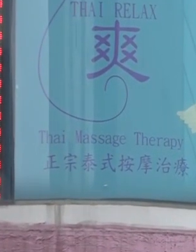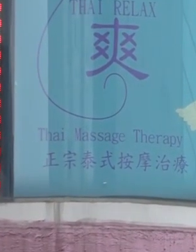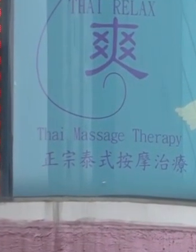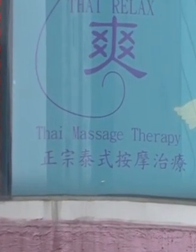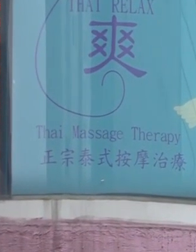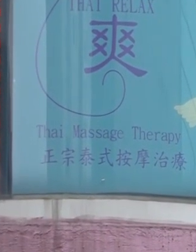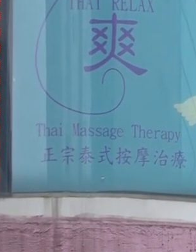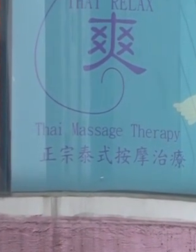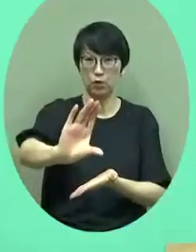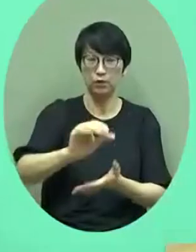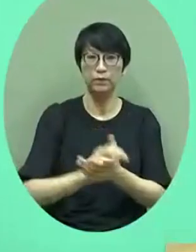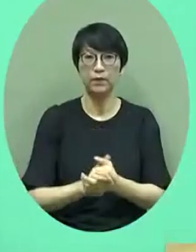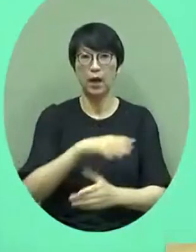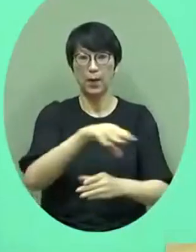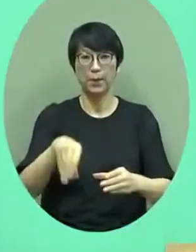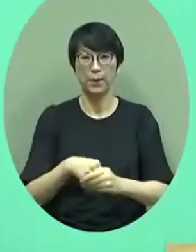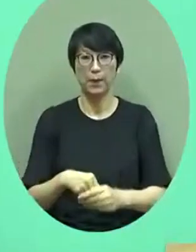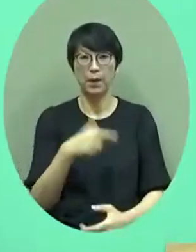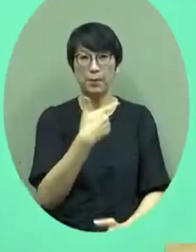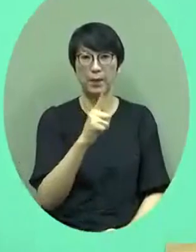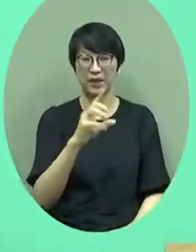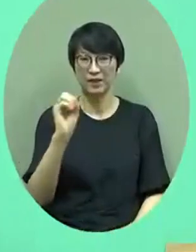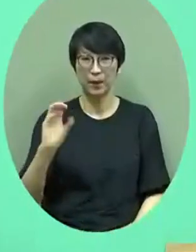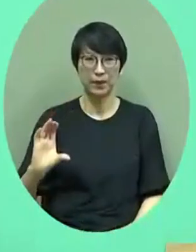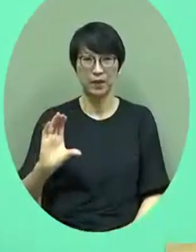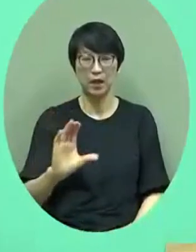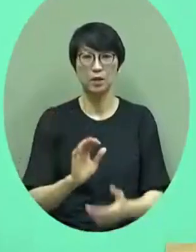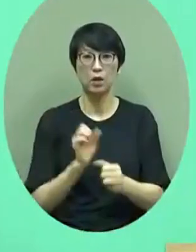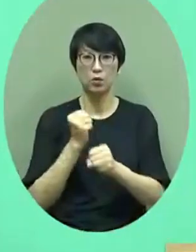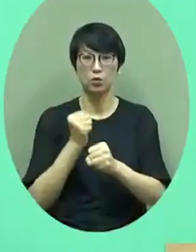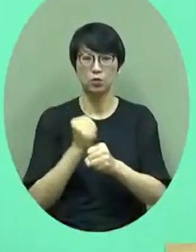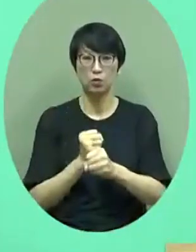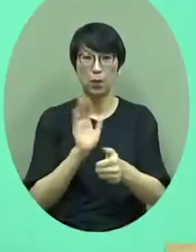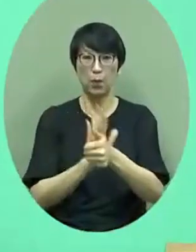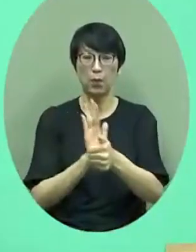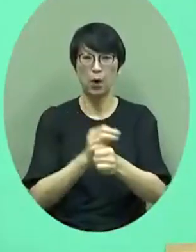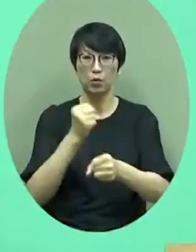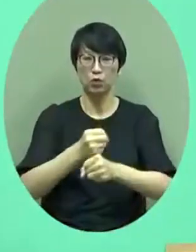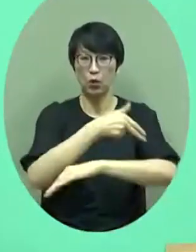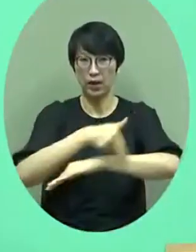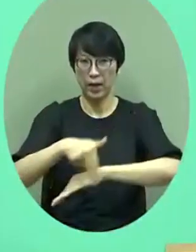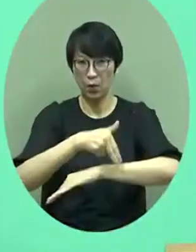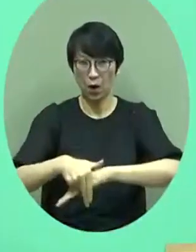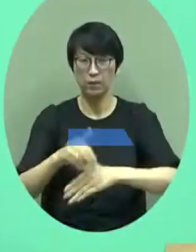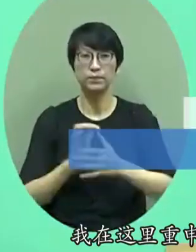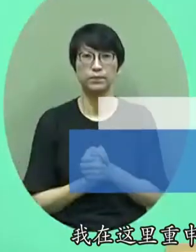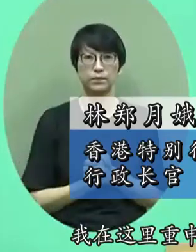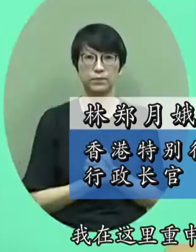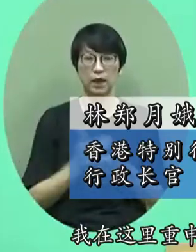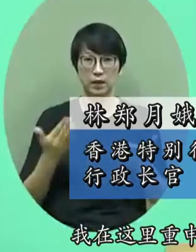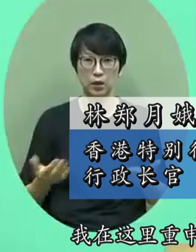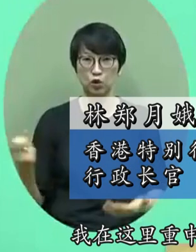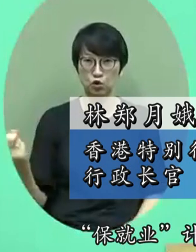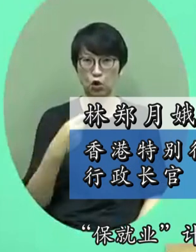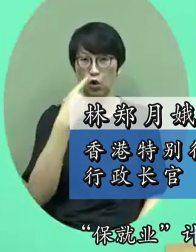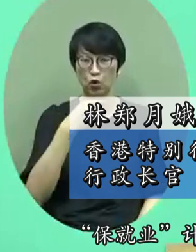元用于保就业计划。5月12日，林郑月娥公布细则之前，再度重申保就业计划的目的。 我在这里重